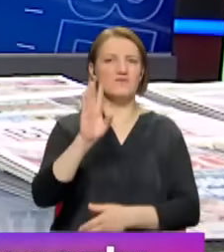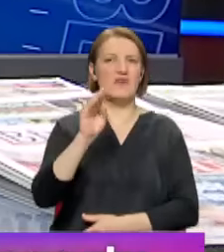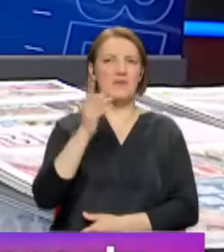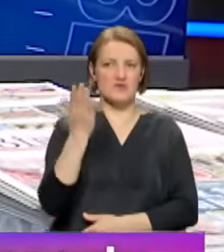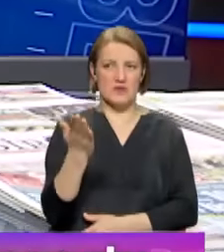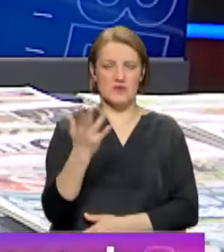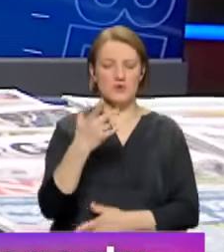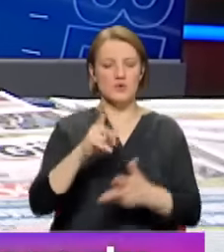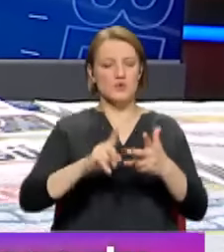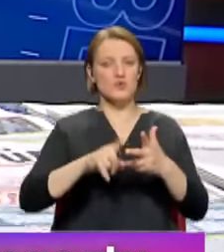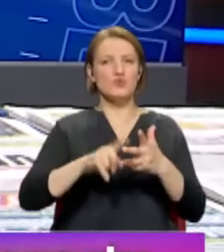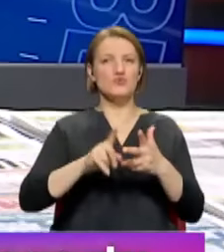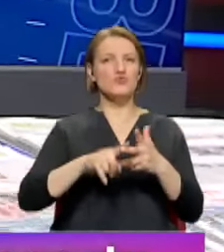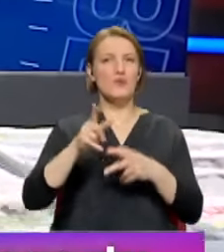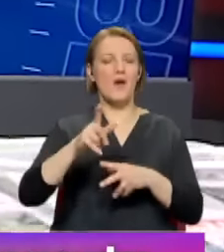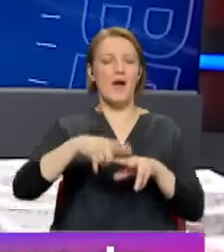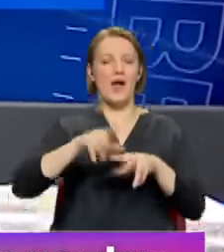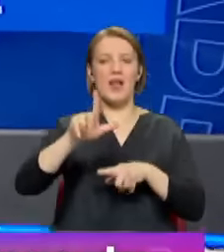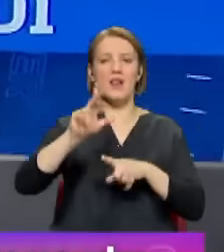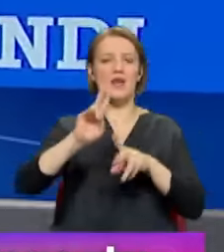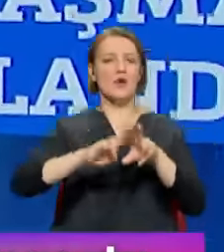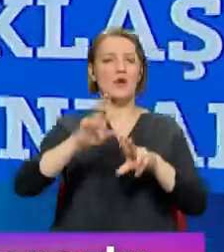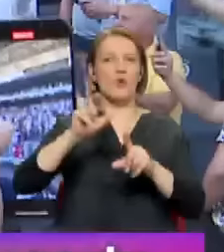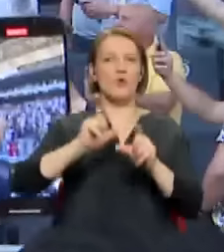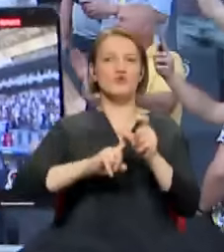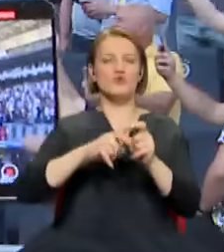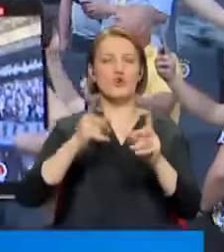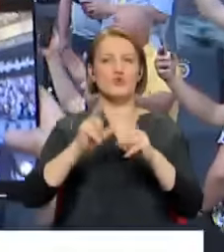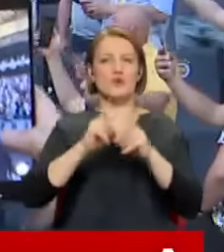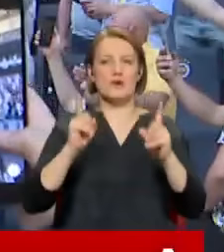Fenerbahçe'de 3. Ali Koç dönemi.